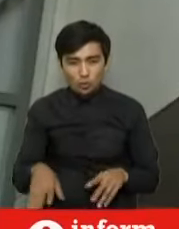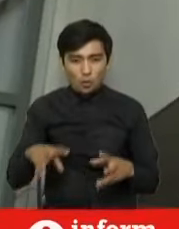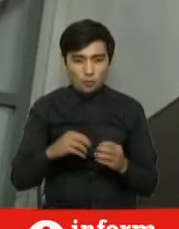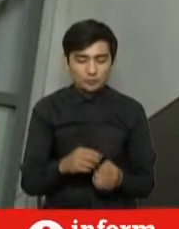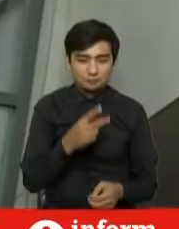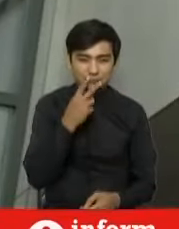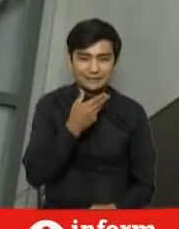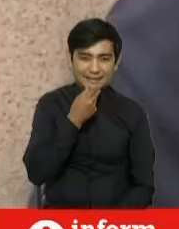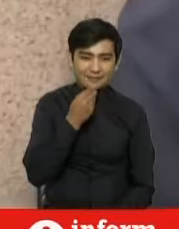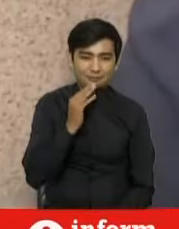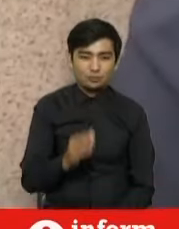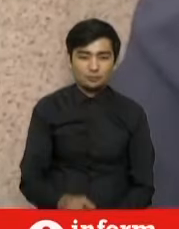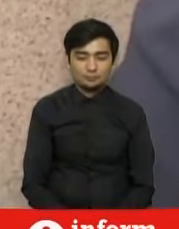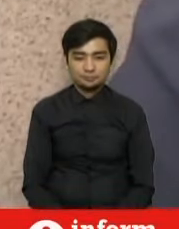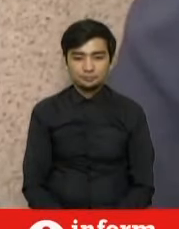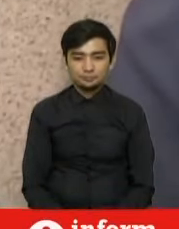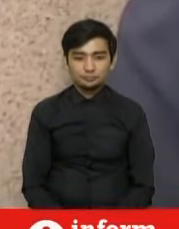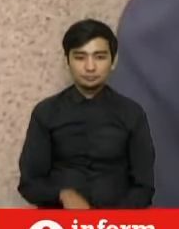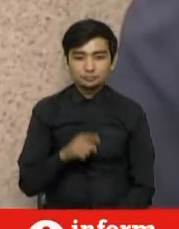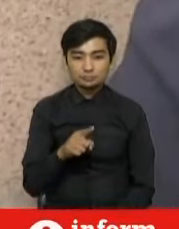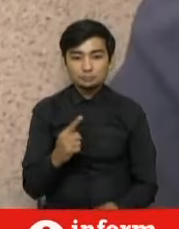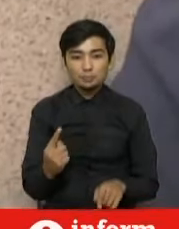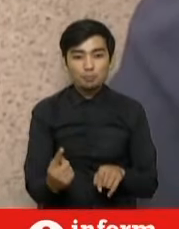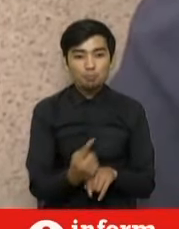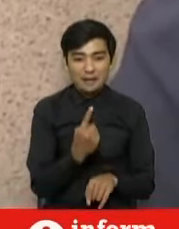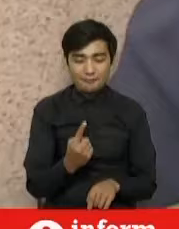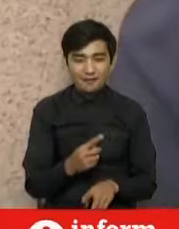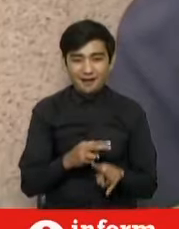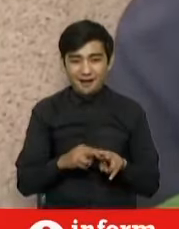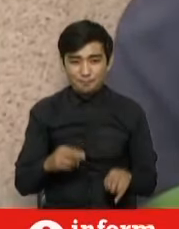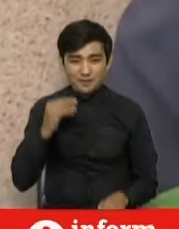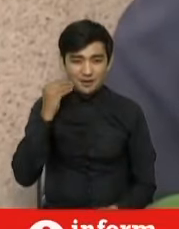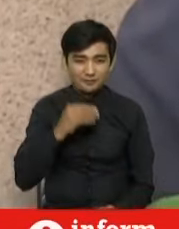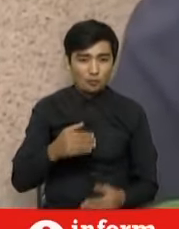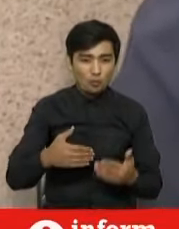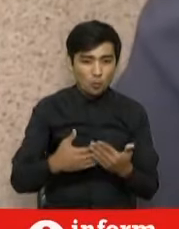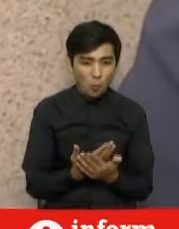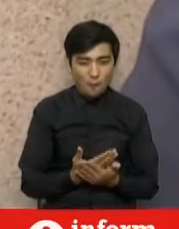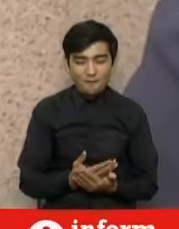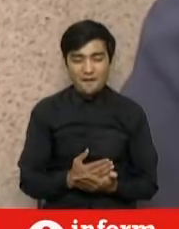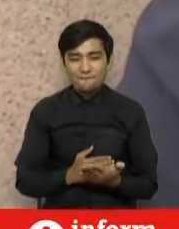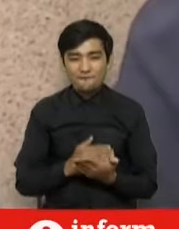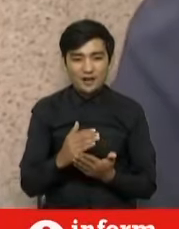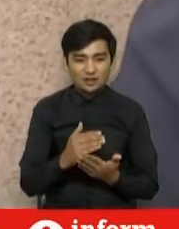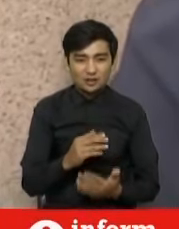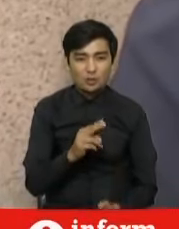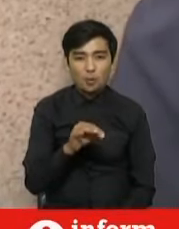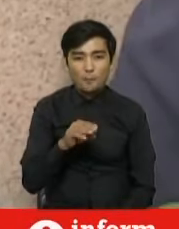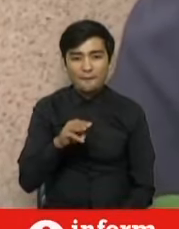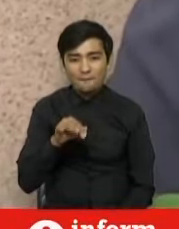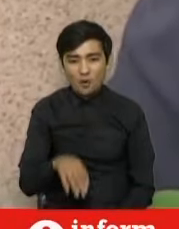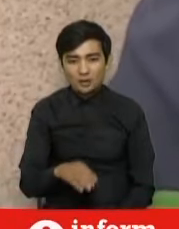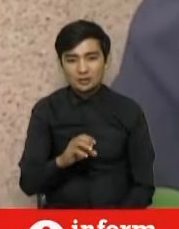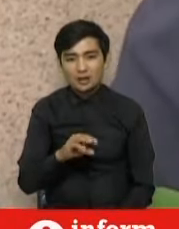қалыптастыратын нысан болмақ. Бұл тұңғыш осындай деңгейдегі жаңа жоғары комфорт